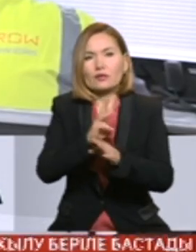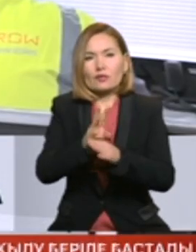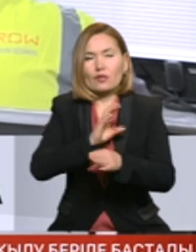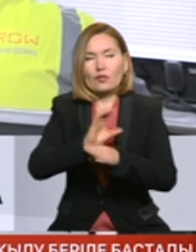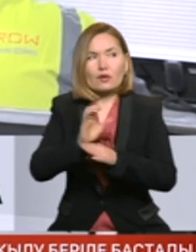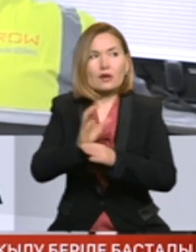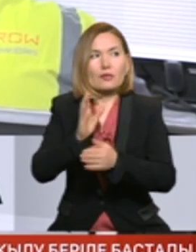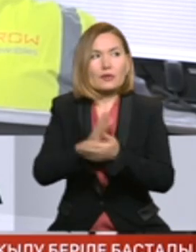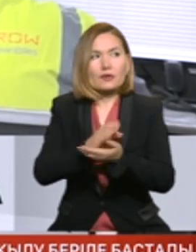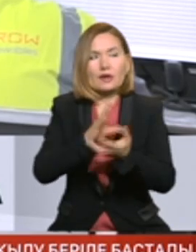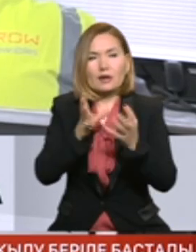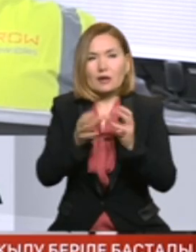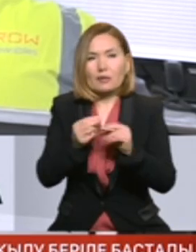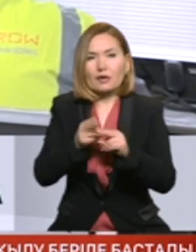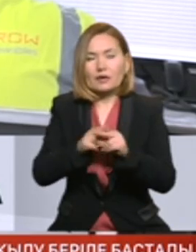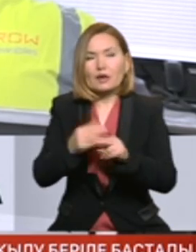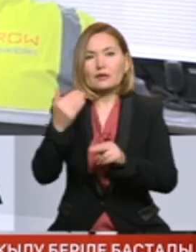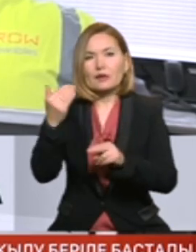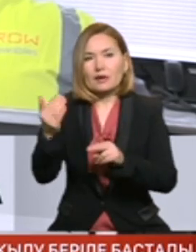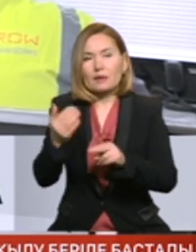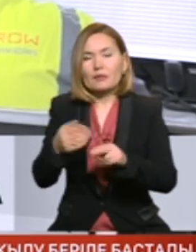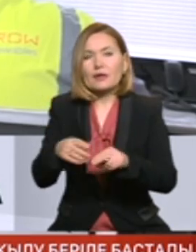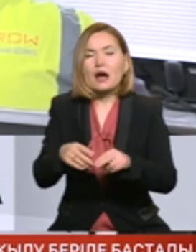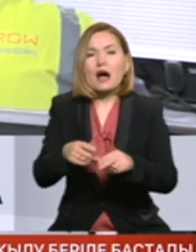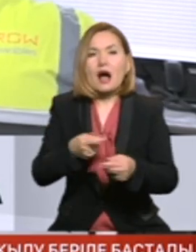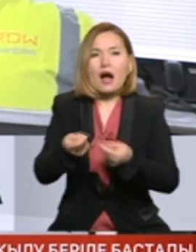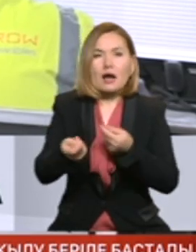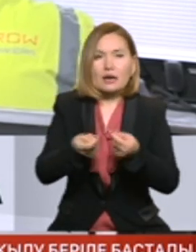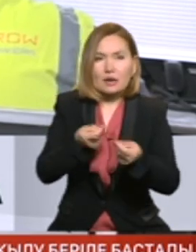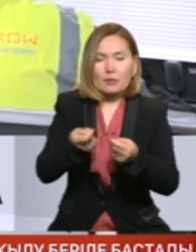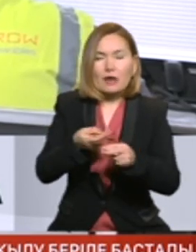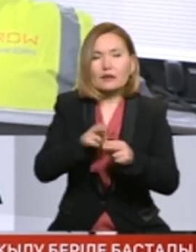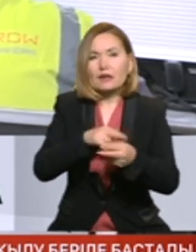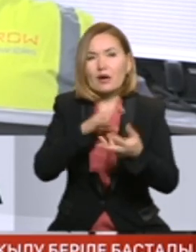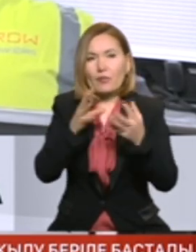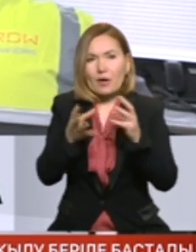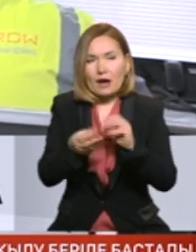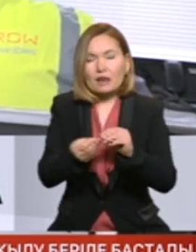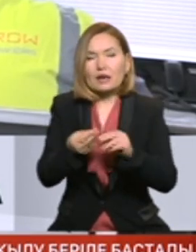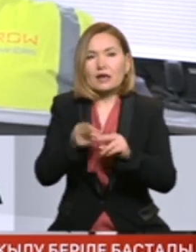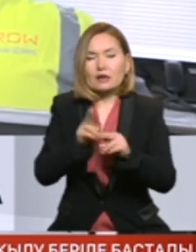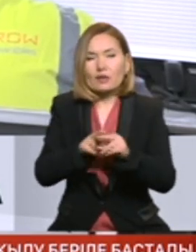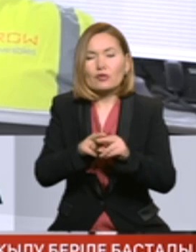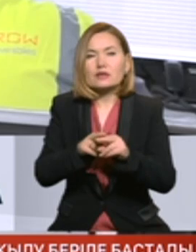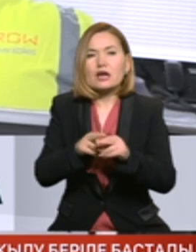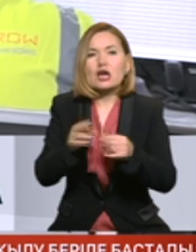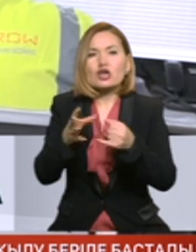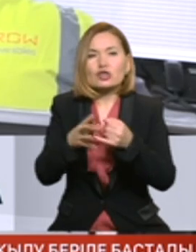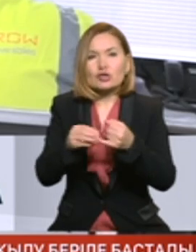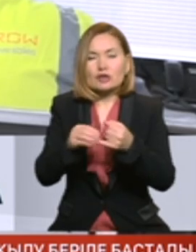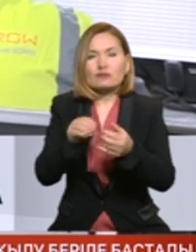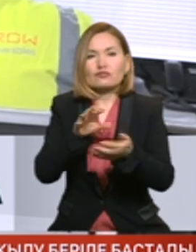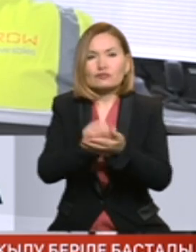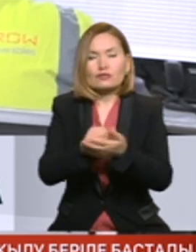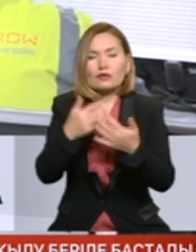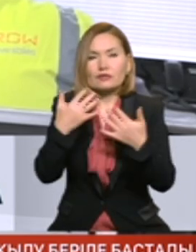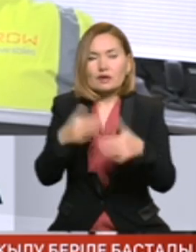сұраныстарын өткеннен үкімет болсын, акимат соның бәрін жерде алдық. Инвесторлар табылды